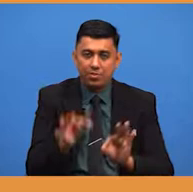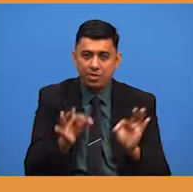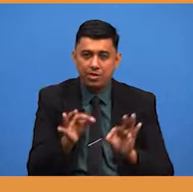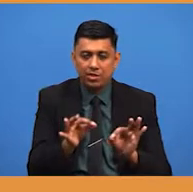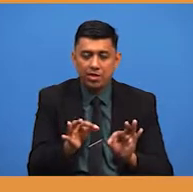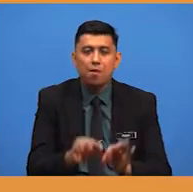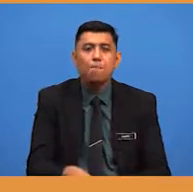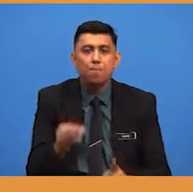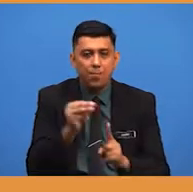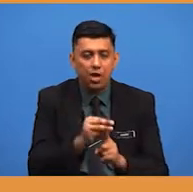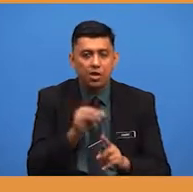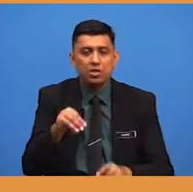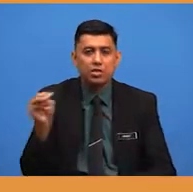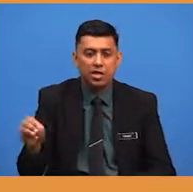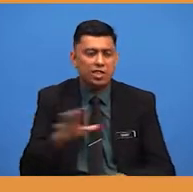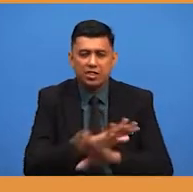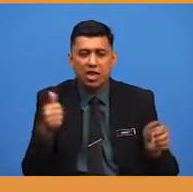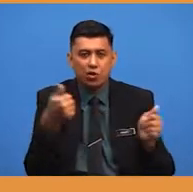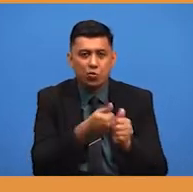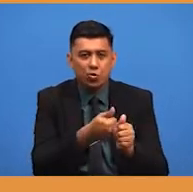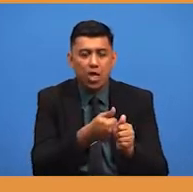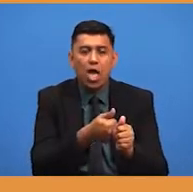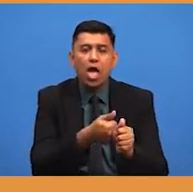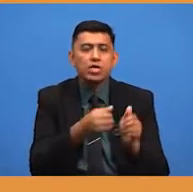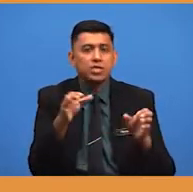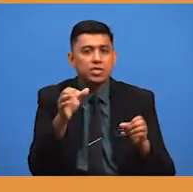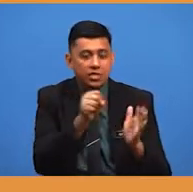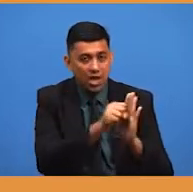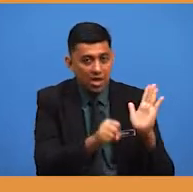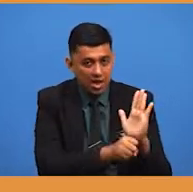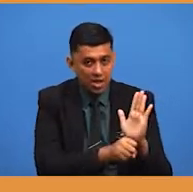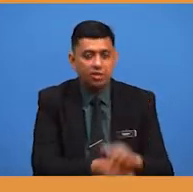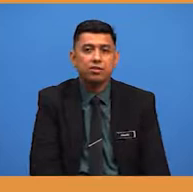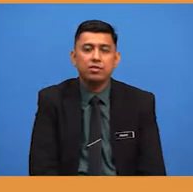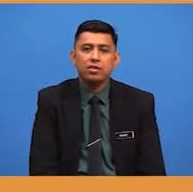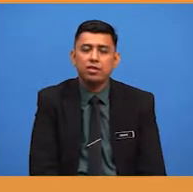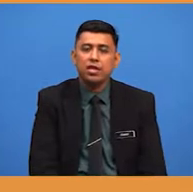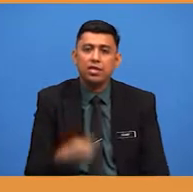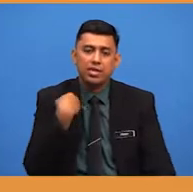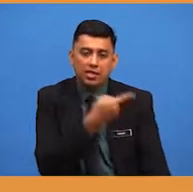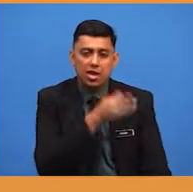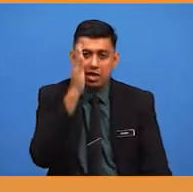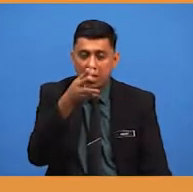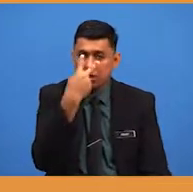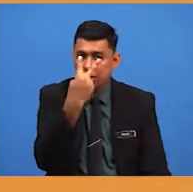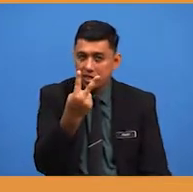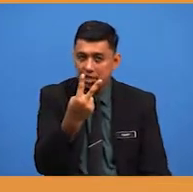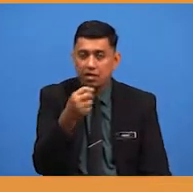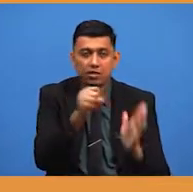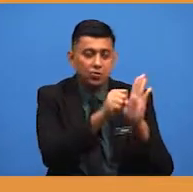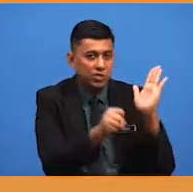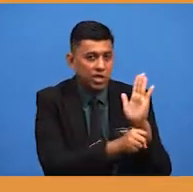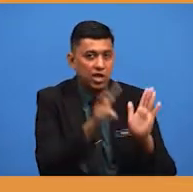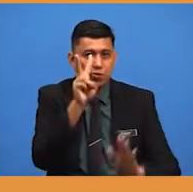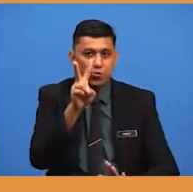Jika markah murid tidak memenuhi syarat yang pertama, maka kita akan lihat pada